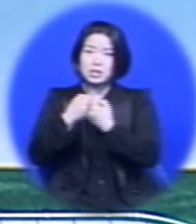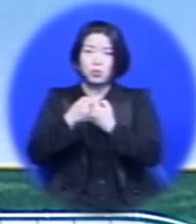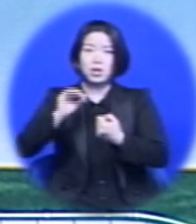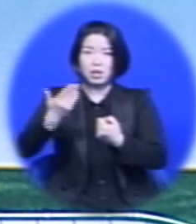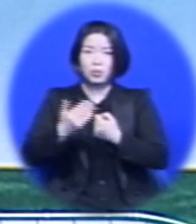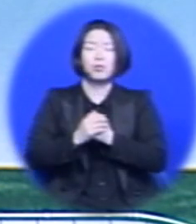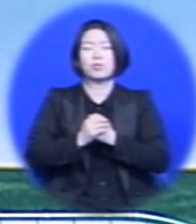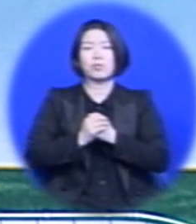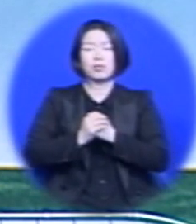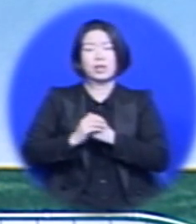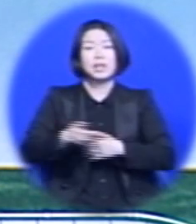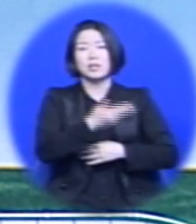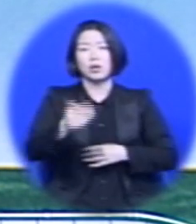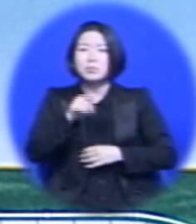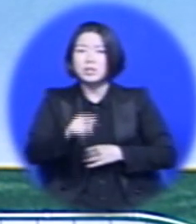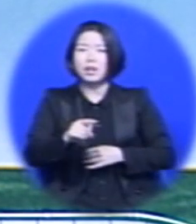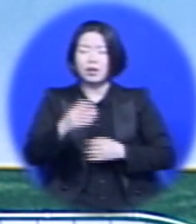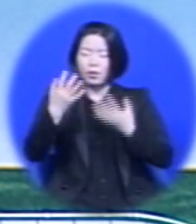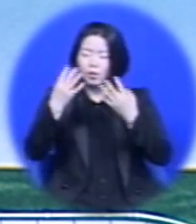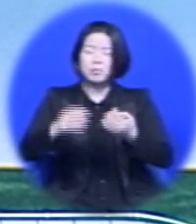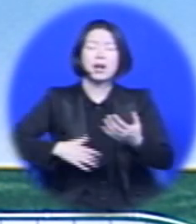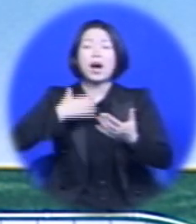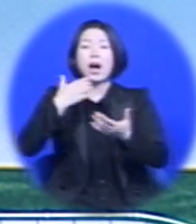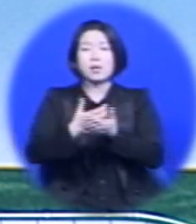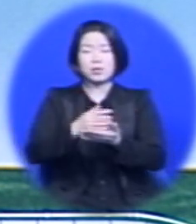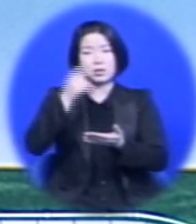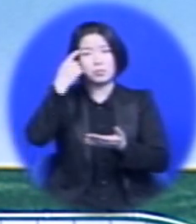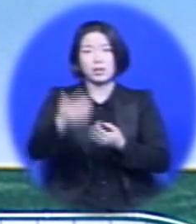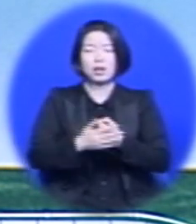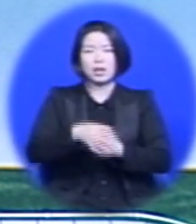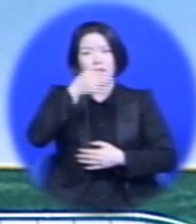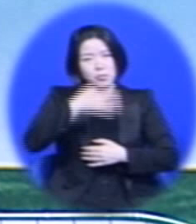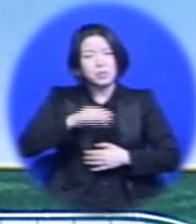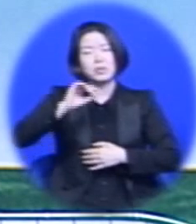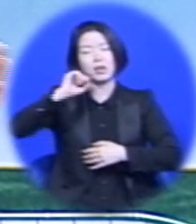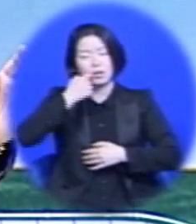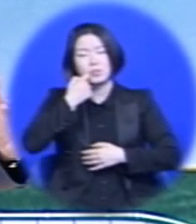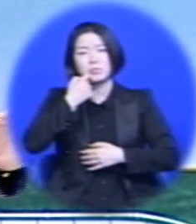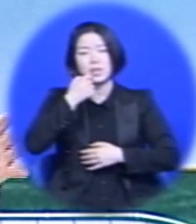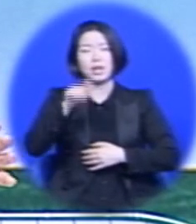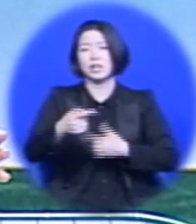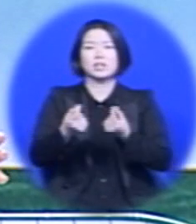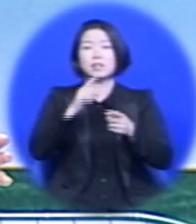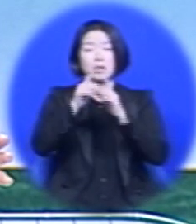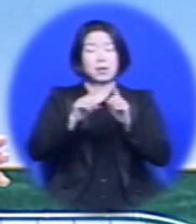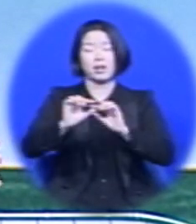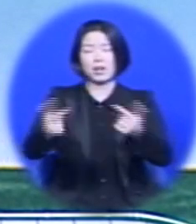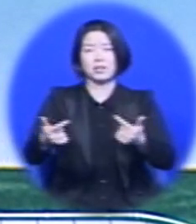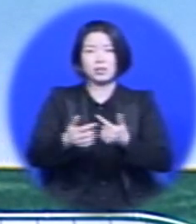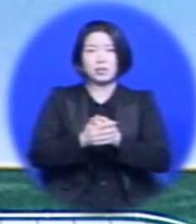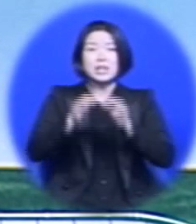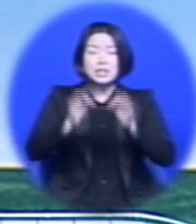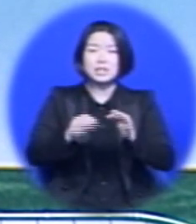됐으니 여러분이 일이 얼마나 감격입니다 힘듭니다 어렵습니다 이렇게 말할게 아닙니다